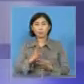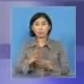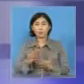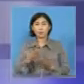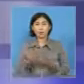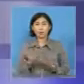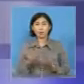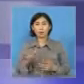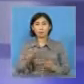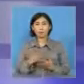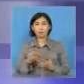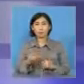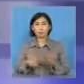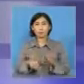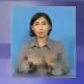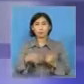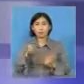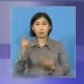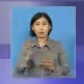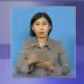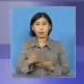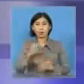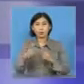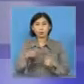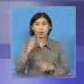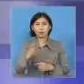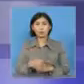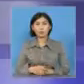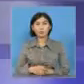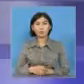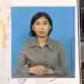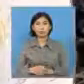тағдыр соққысына мойымаған рухы биік жерлесіміз туралы келесі бейнематериалда.